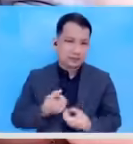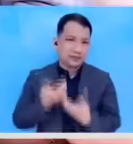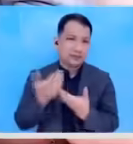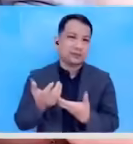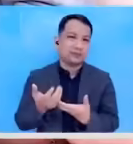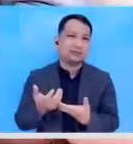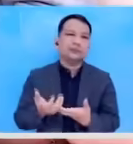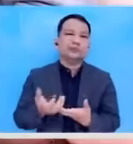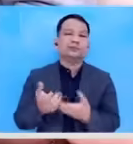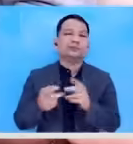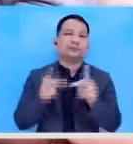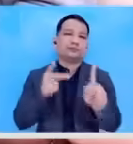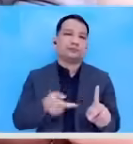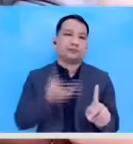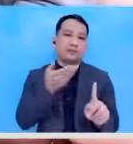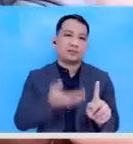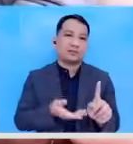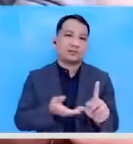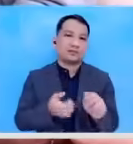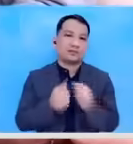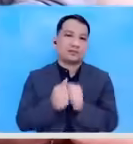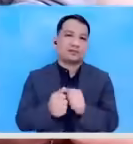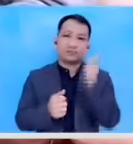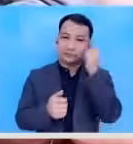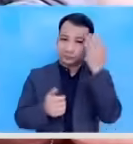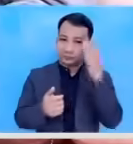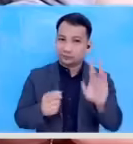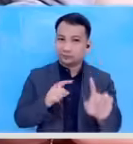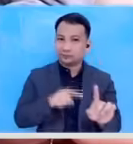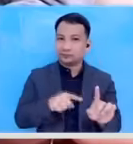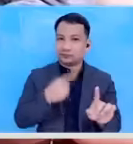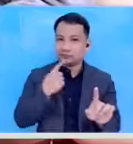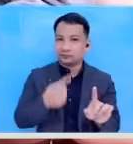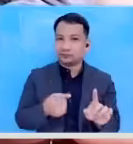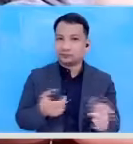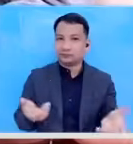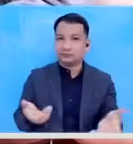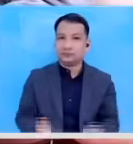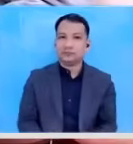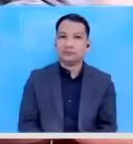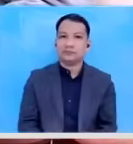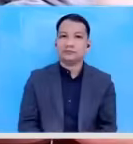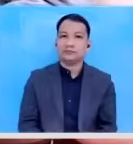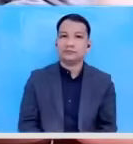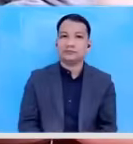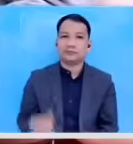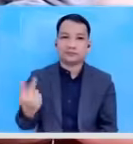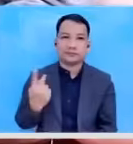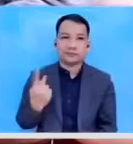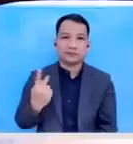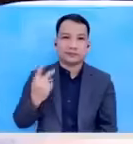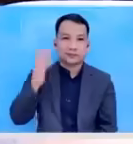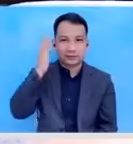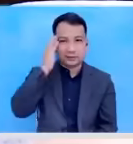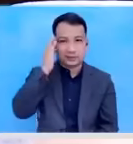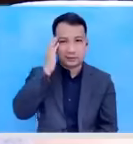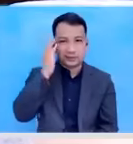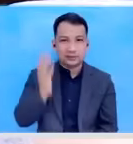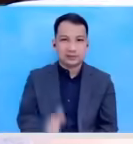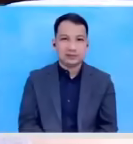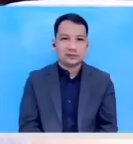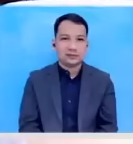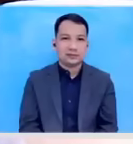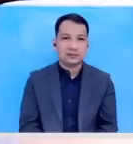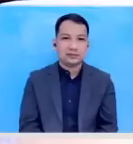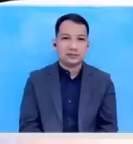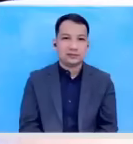siyang tao. Kaya lang kasi not everybody knows that. I just wanna say it because... Mm-hmm. Kami lang dalawang may alam doon eh. Mm. Gusto ko lang sabihin. Ganun siya